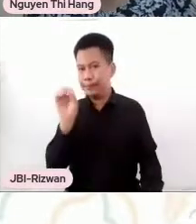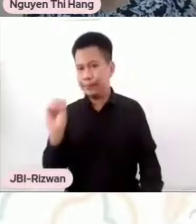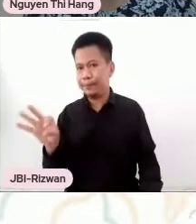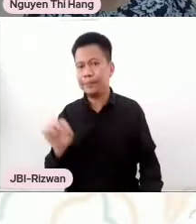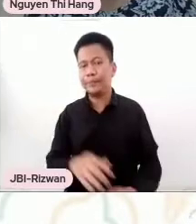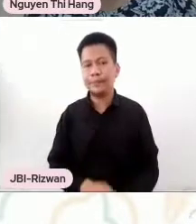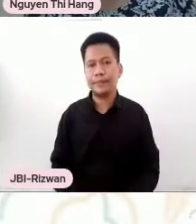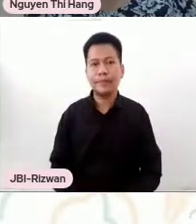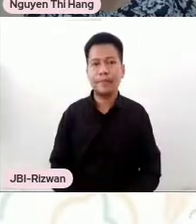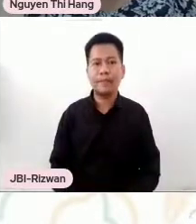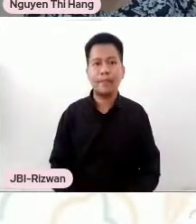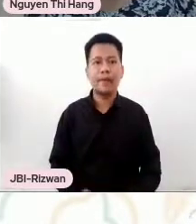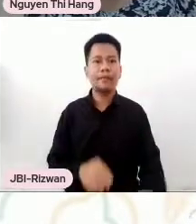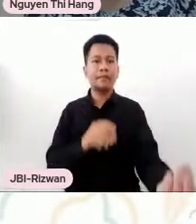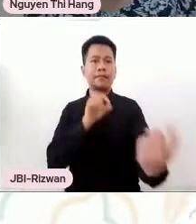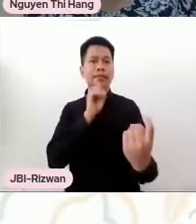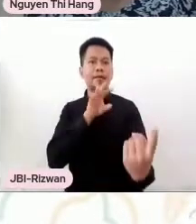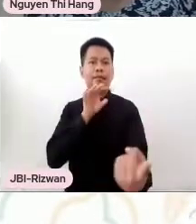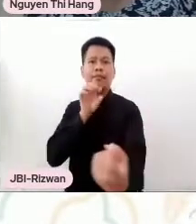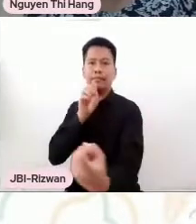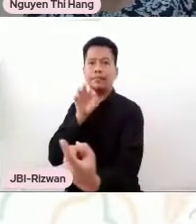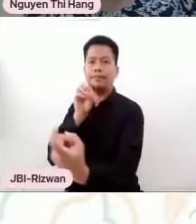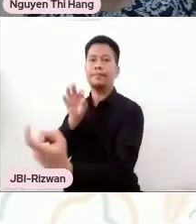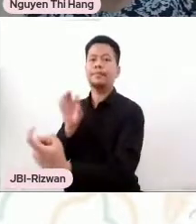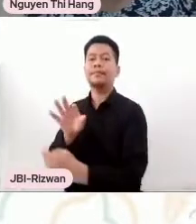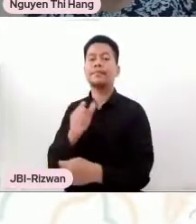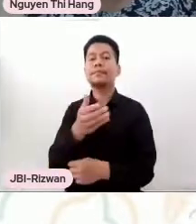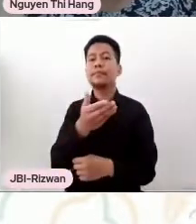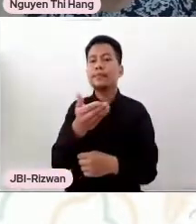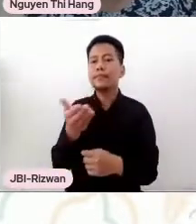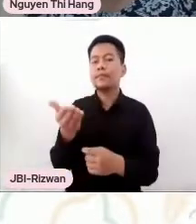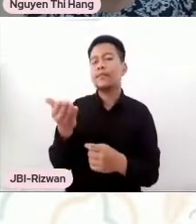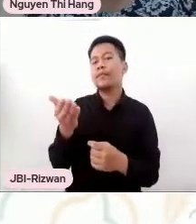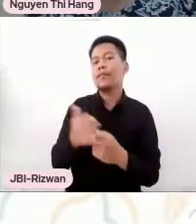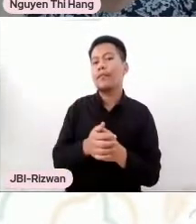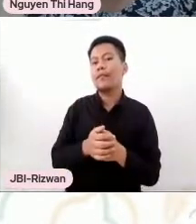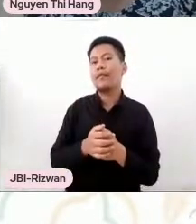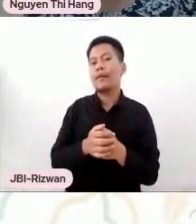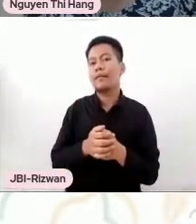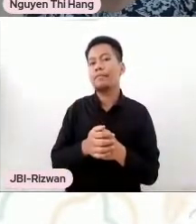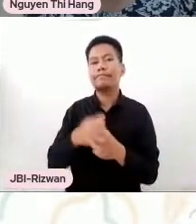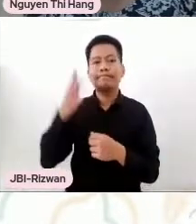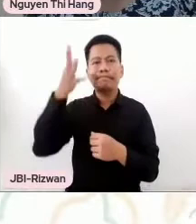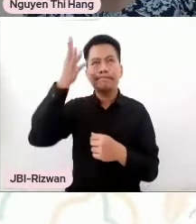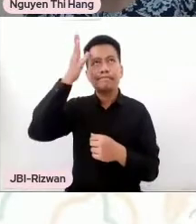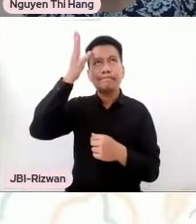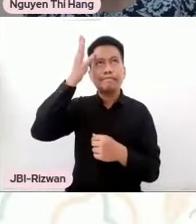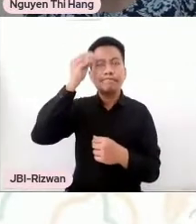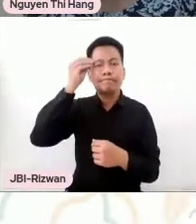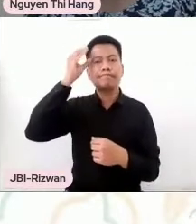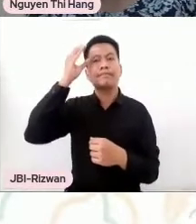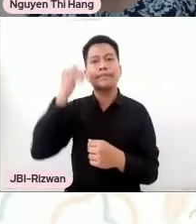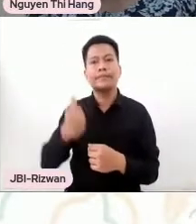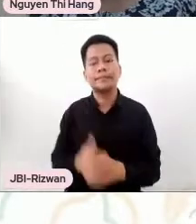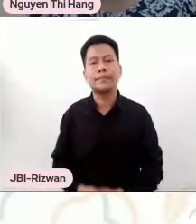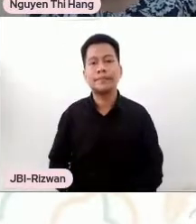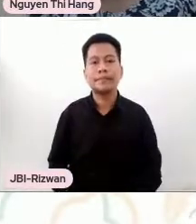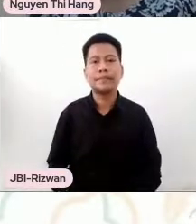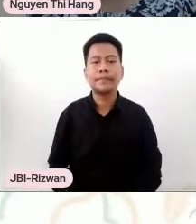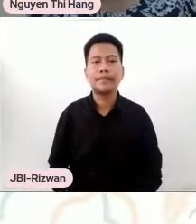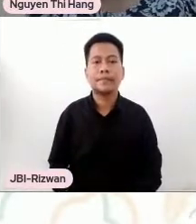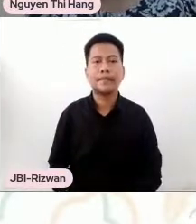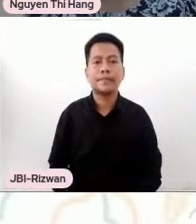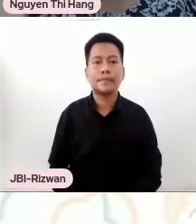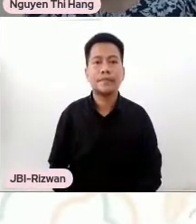have more information for you to understand more. Yeah. Menurut Miss Hang, teman-teman